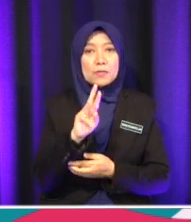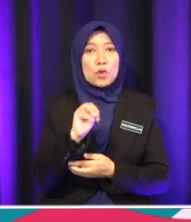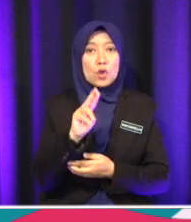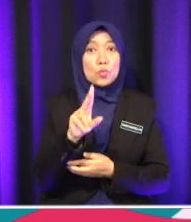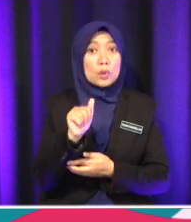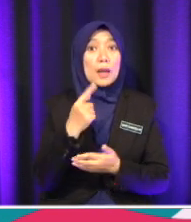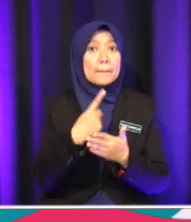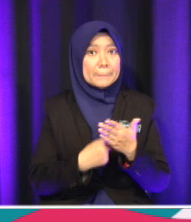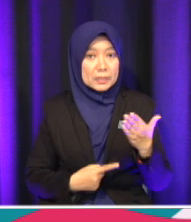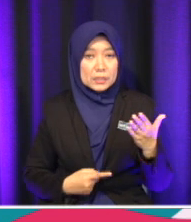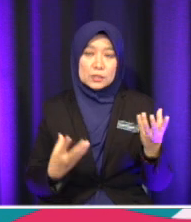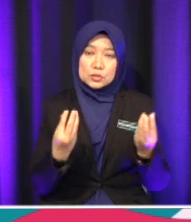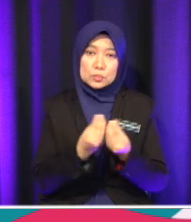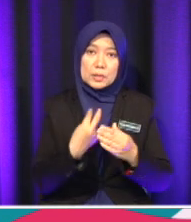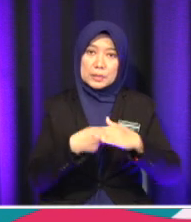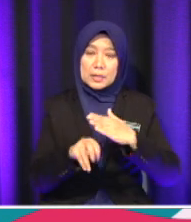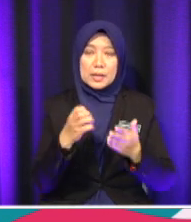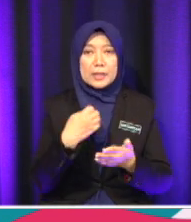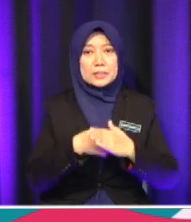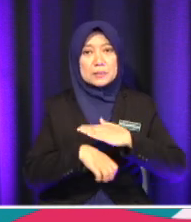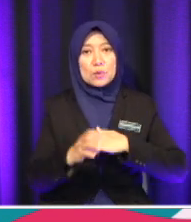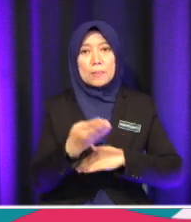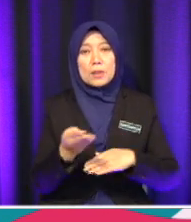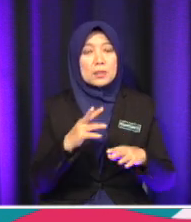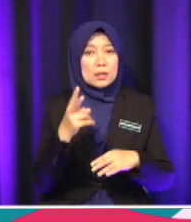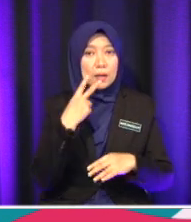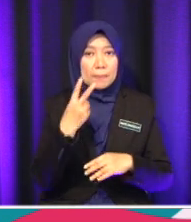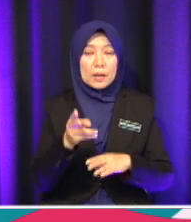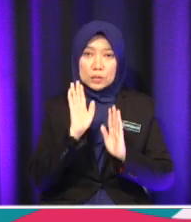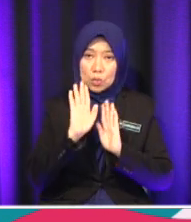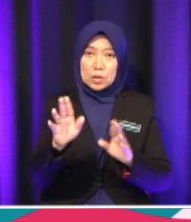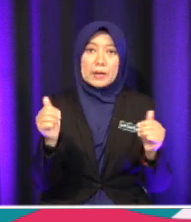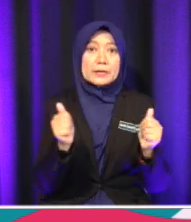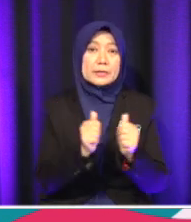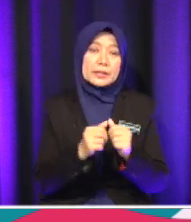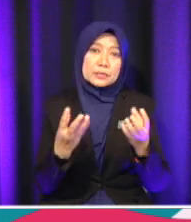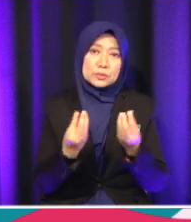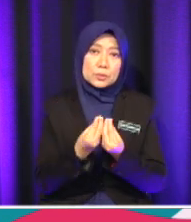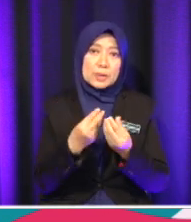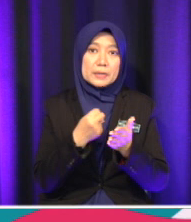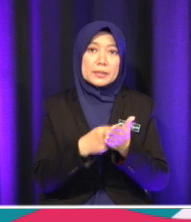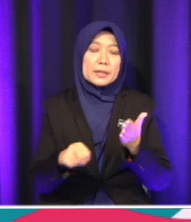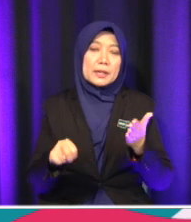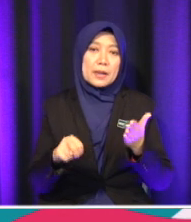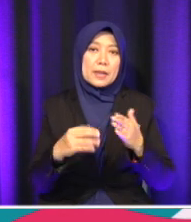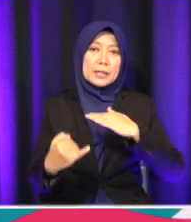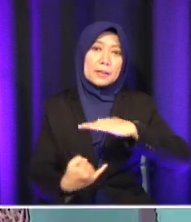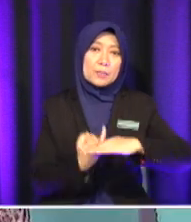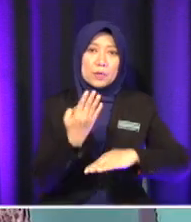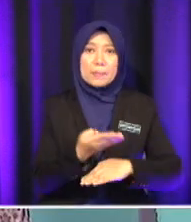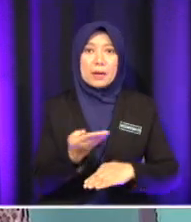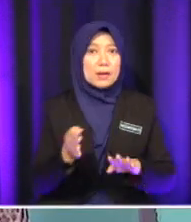ialah jumlah nilai export barang tak nampak kita tolak dengan jumlah nilai impor barang